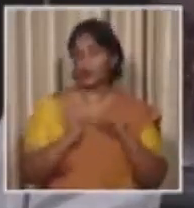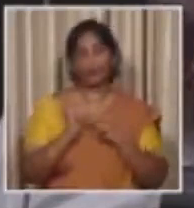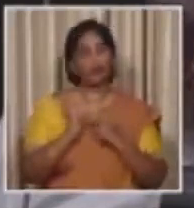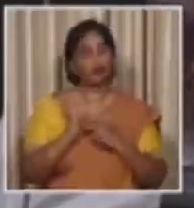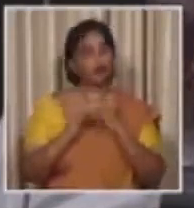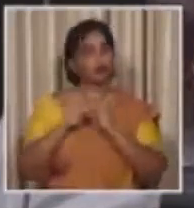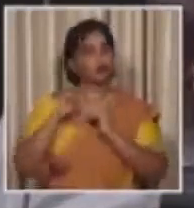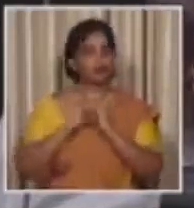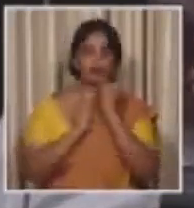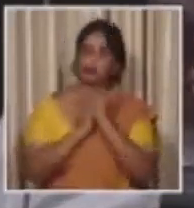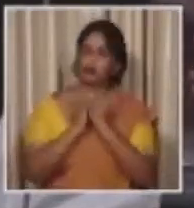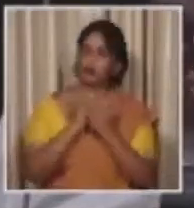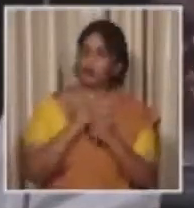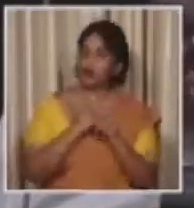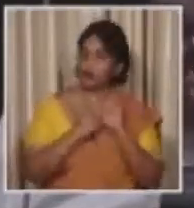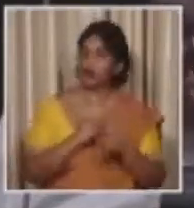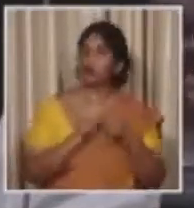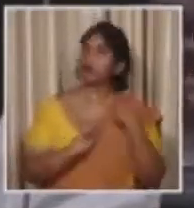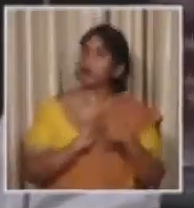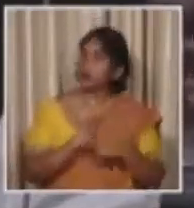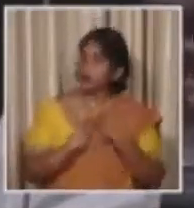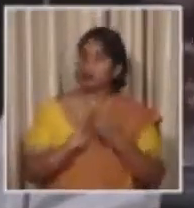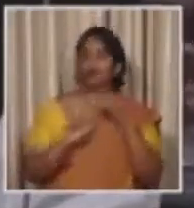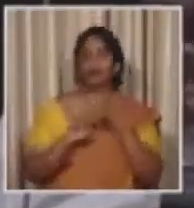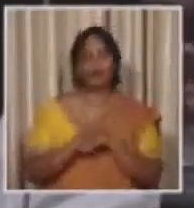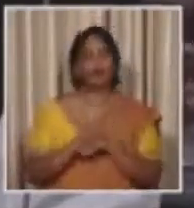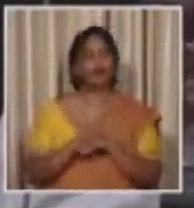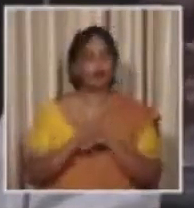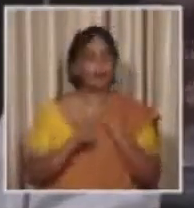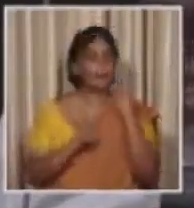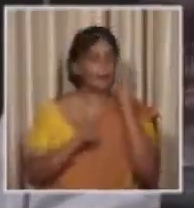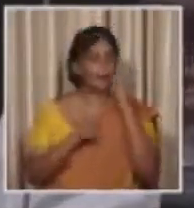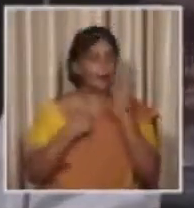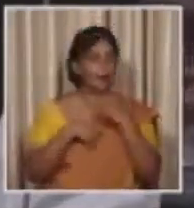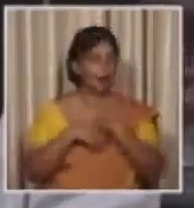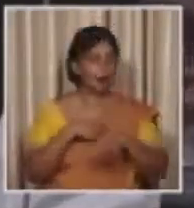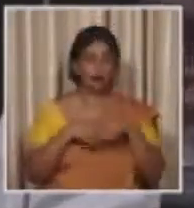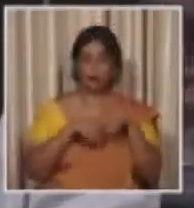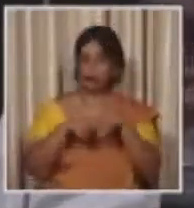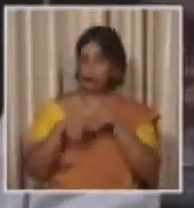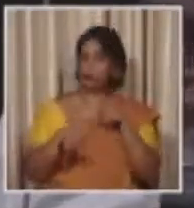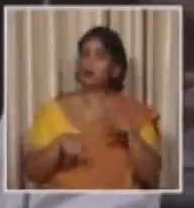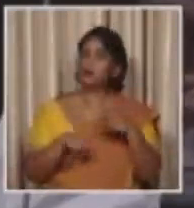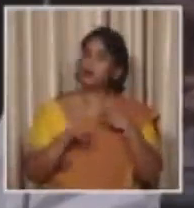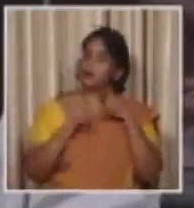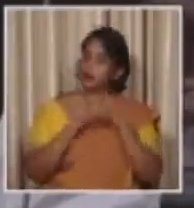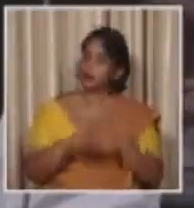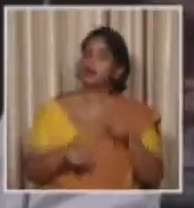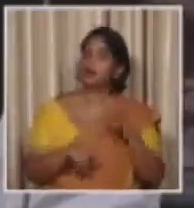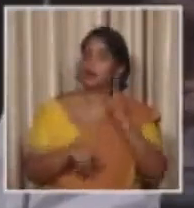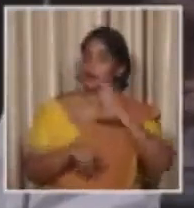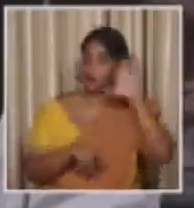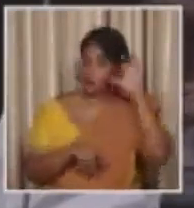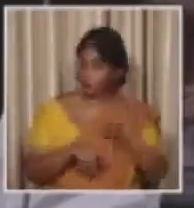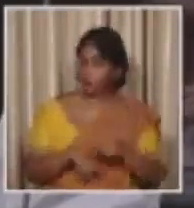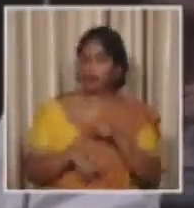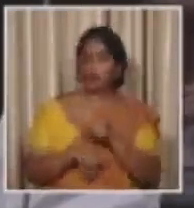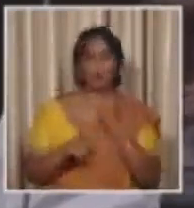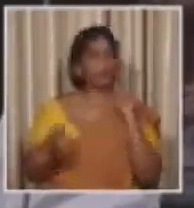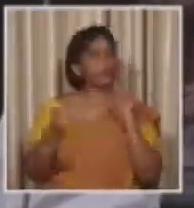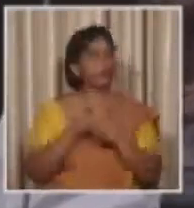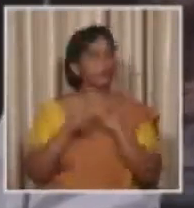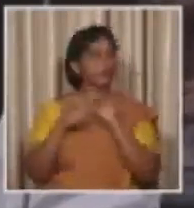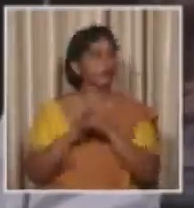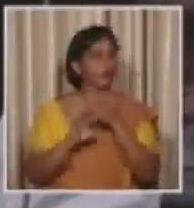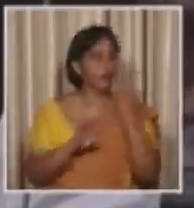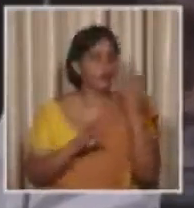රාශියක් සකස් කළා තියෙනවා. ලංකාව තුලම බීජල නිෂ්පාදනය කරගන්න. එහෙම වුණොත් අපිට මේ පිට රටින් ගේන එකත් එක්ක තරඟයක් දෙන්න